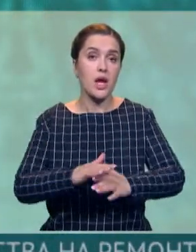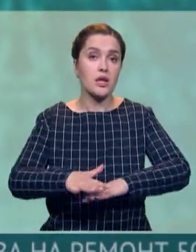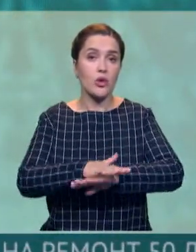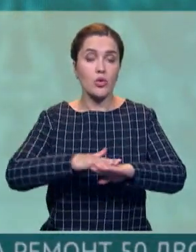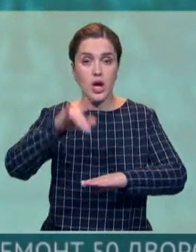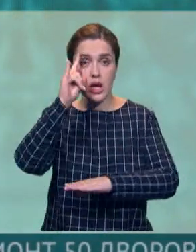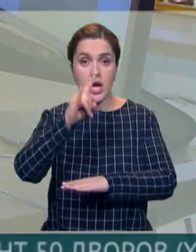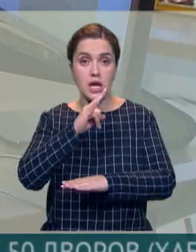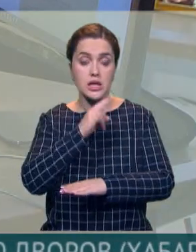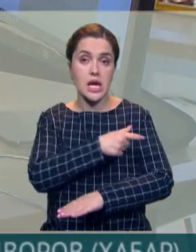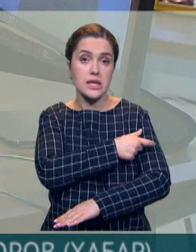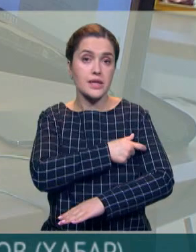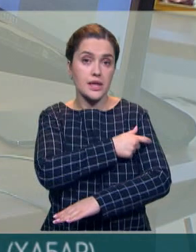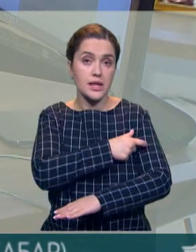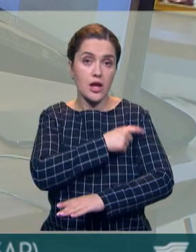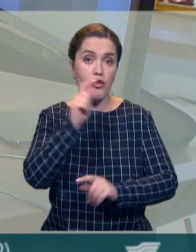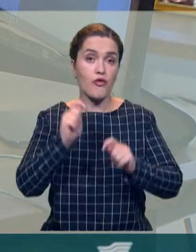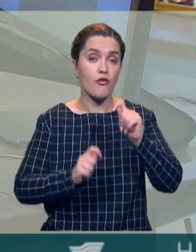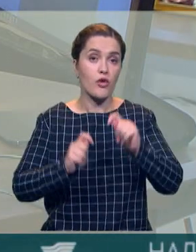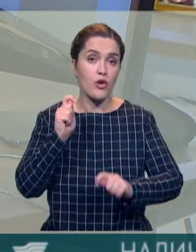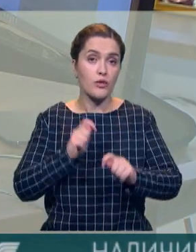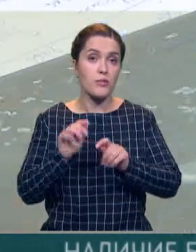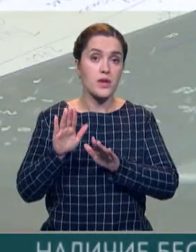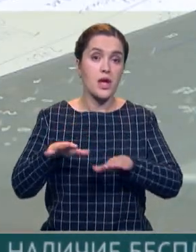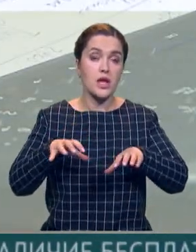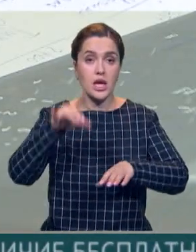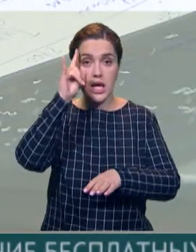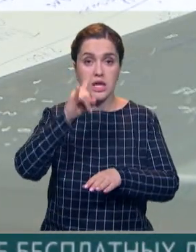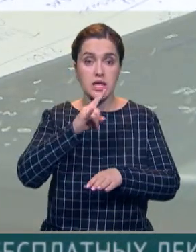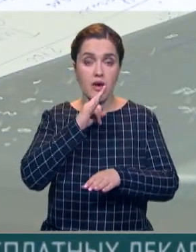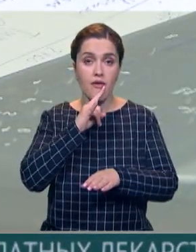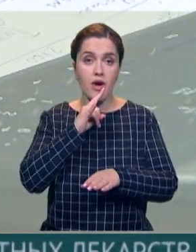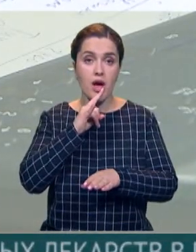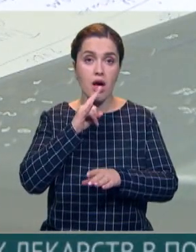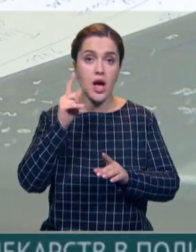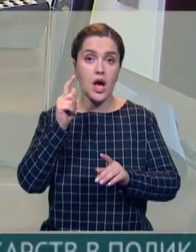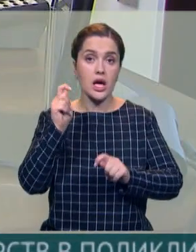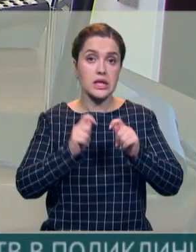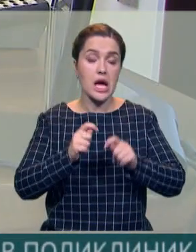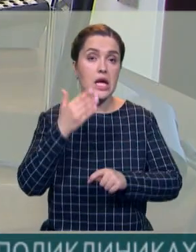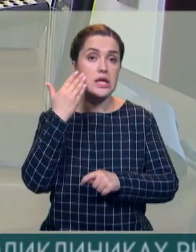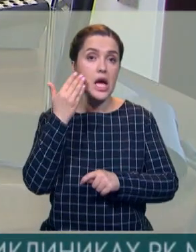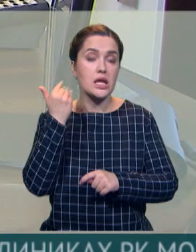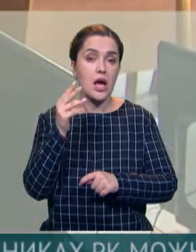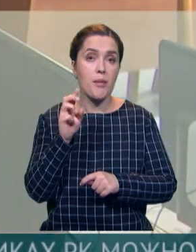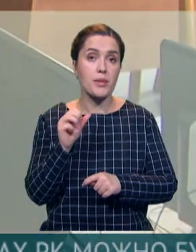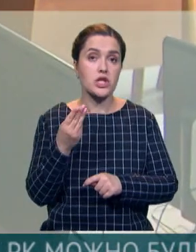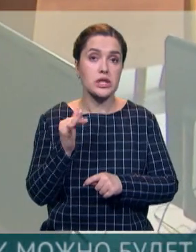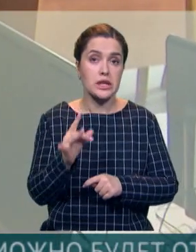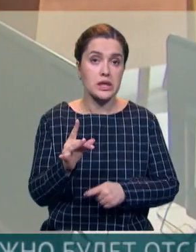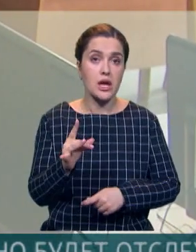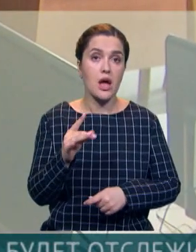Казахстана. Одним из делегатов этого форума станет заместитель председателя Казахстанского конгресса татар и башкир